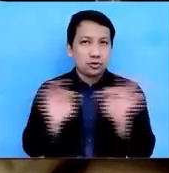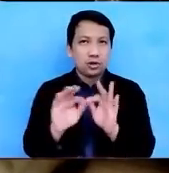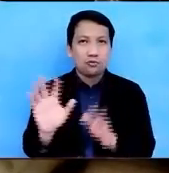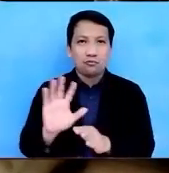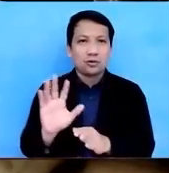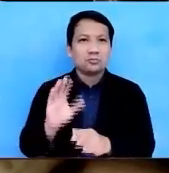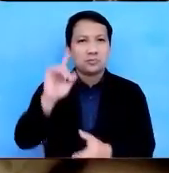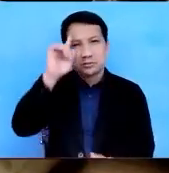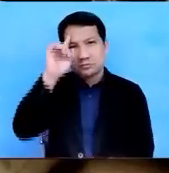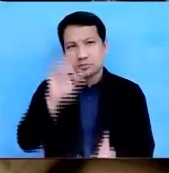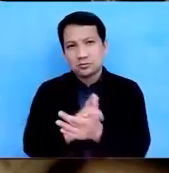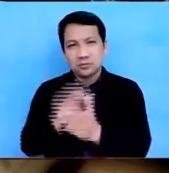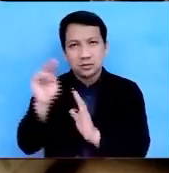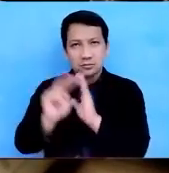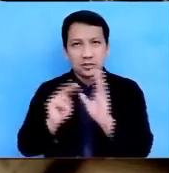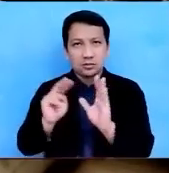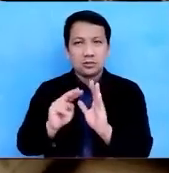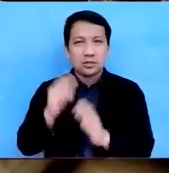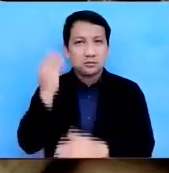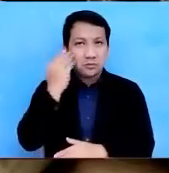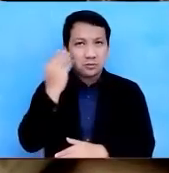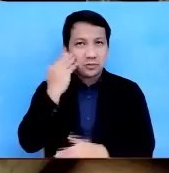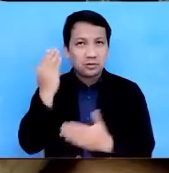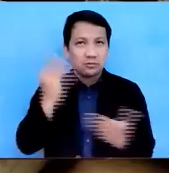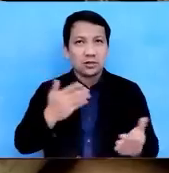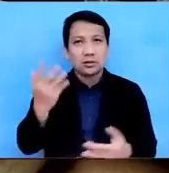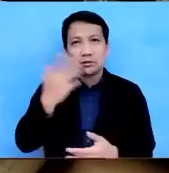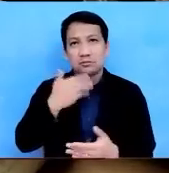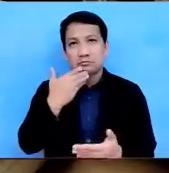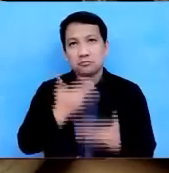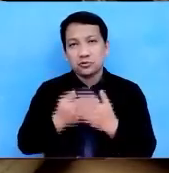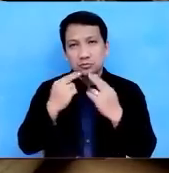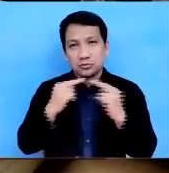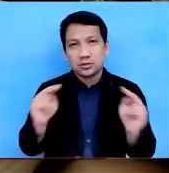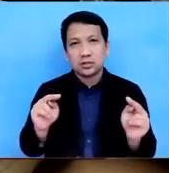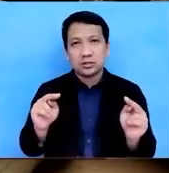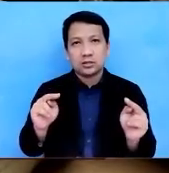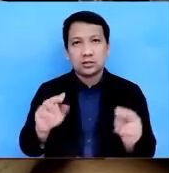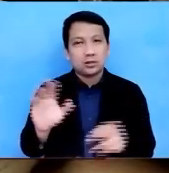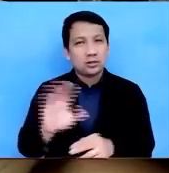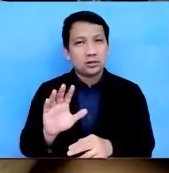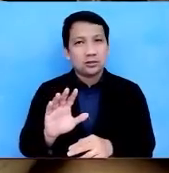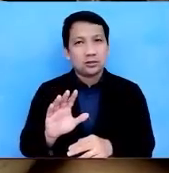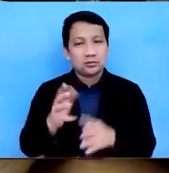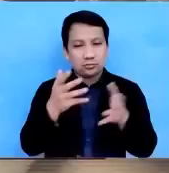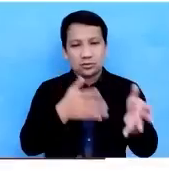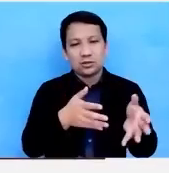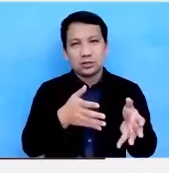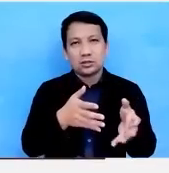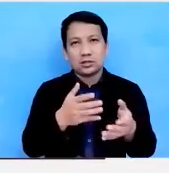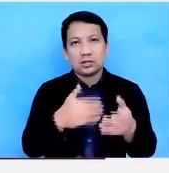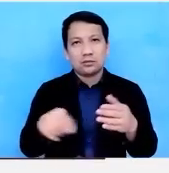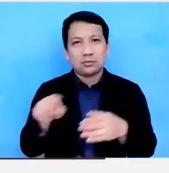mga video na nagpapanggap na may dalang magandang balita para hindi maiwan sa ere.